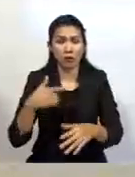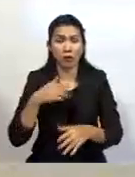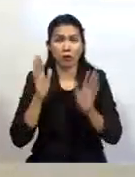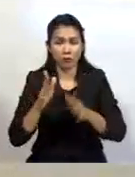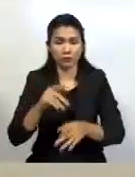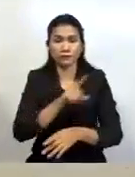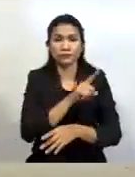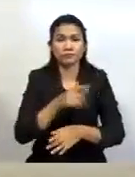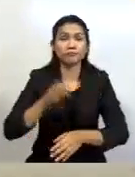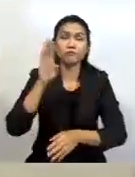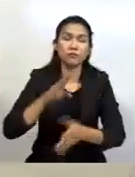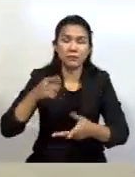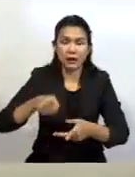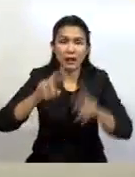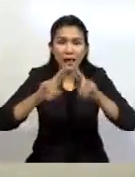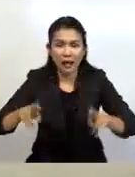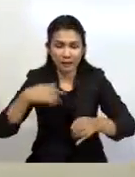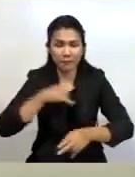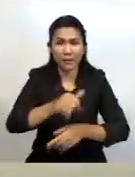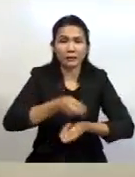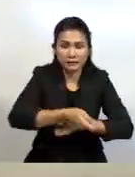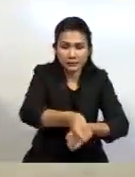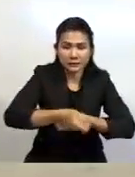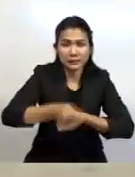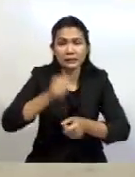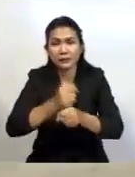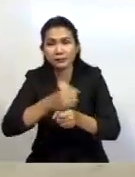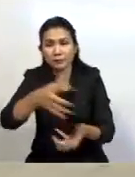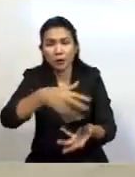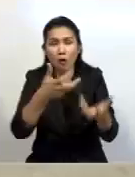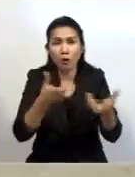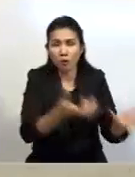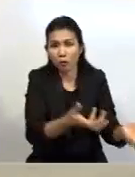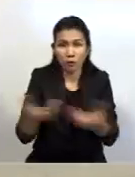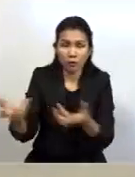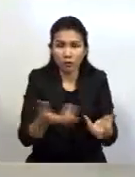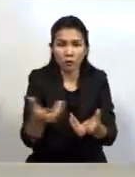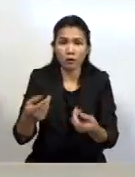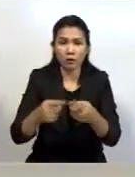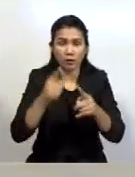ไปทำความสะอาดพร้อมเก็บซากความเสียหายออกมาไว้ด้านนอกโดยห้ามเข้าไป